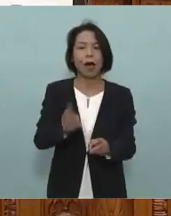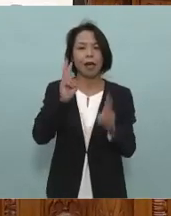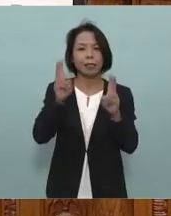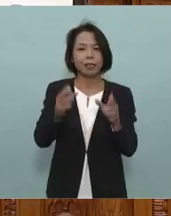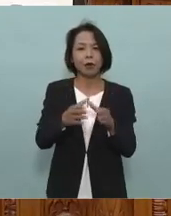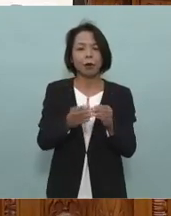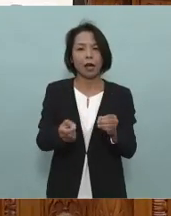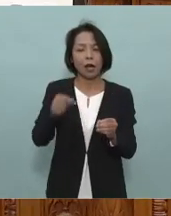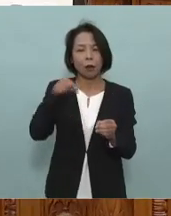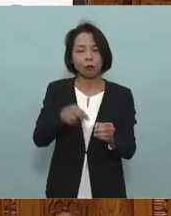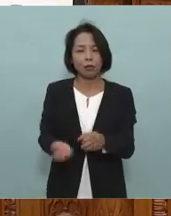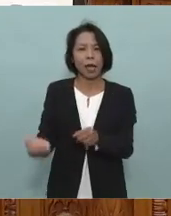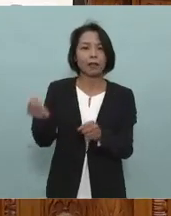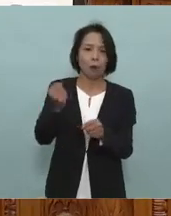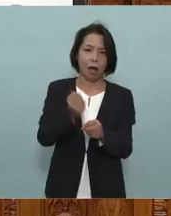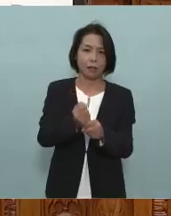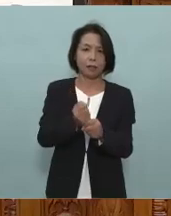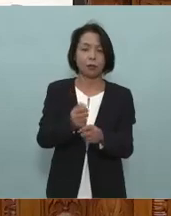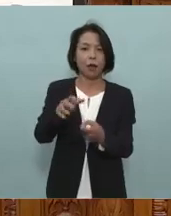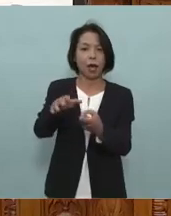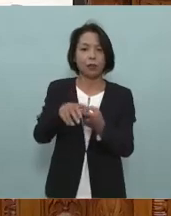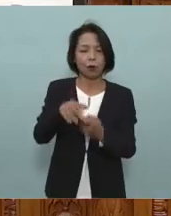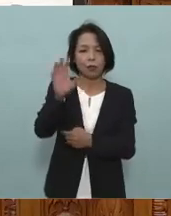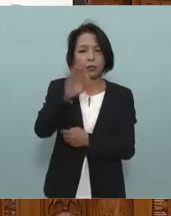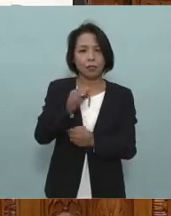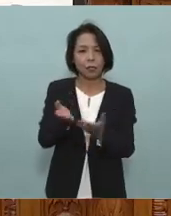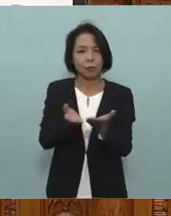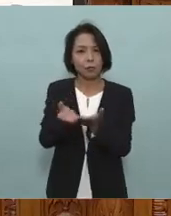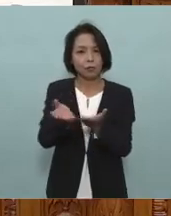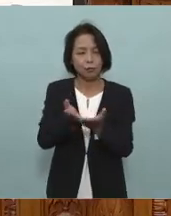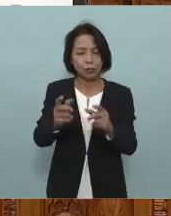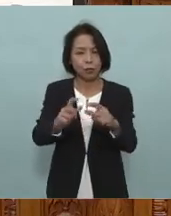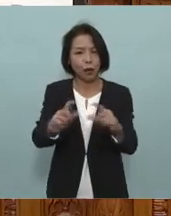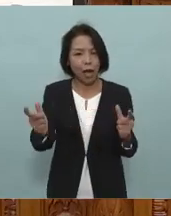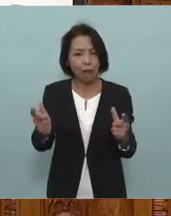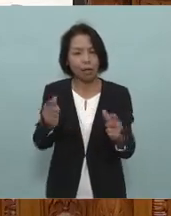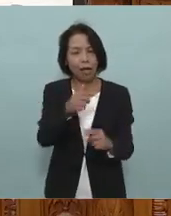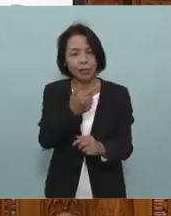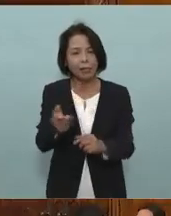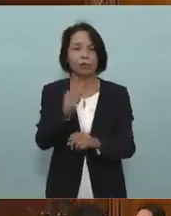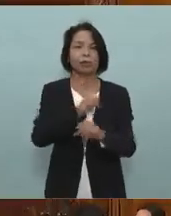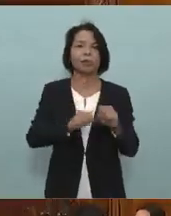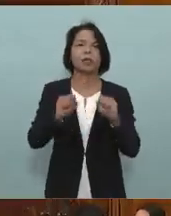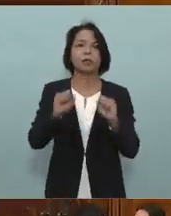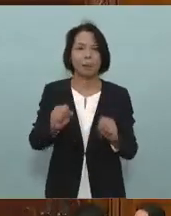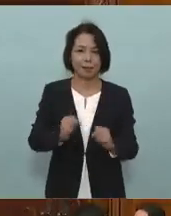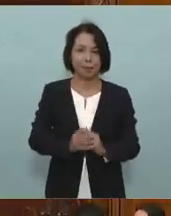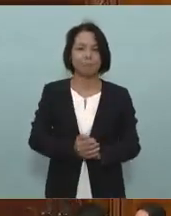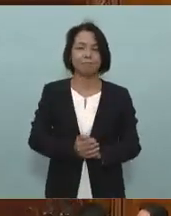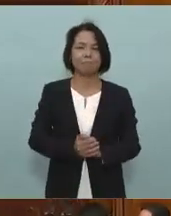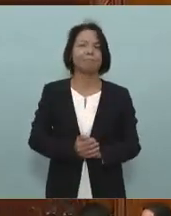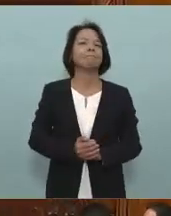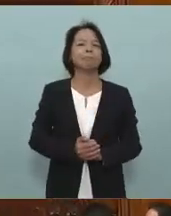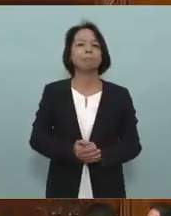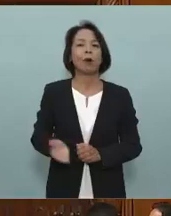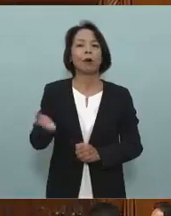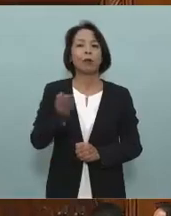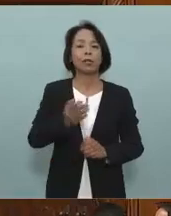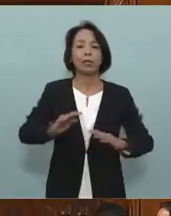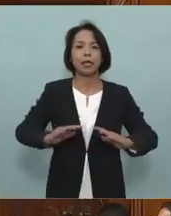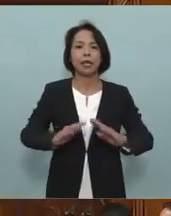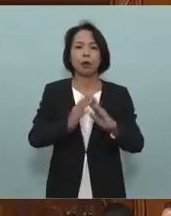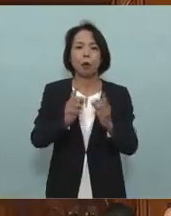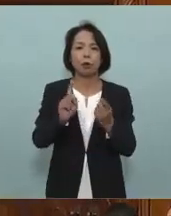や農林水産物の輸出拡大などに取り組みます次に構造的